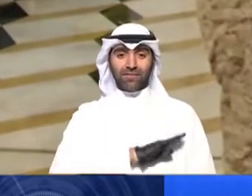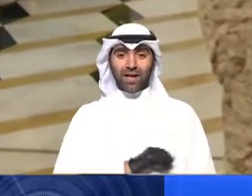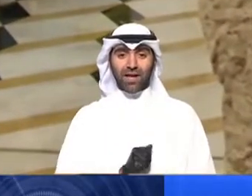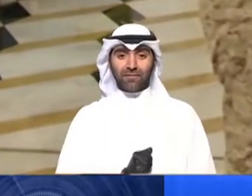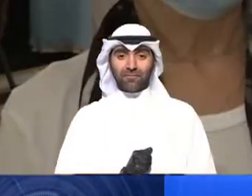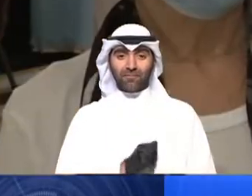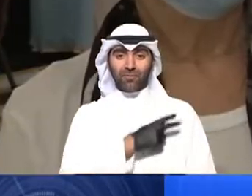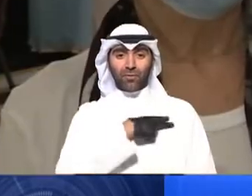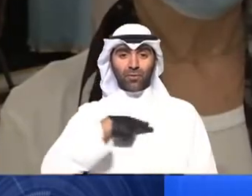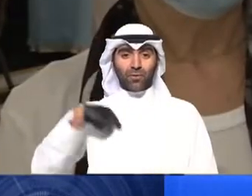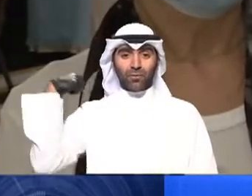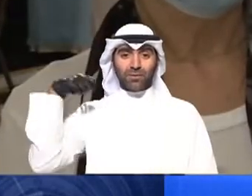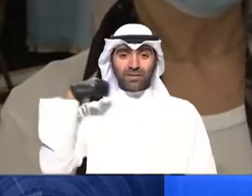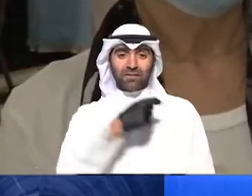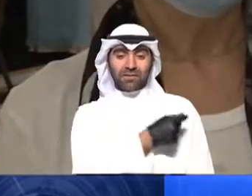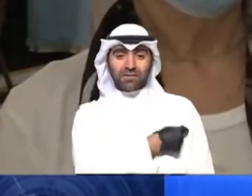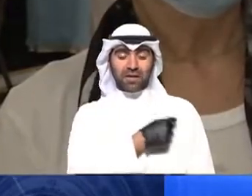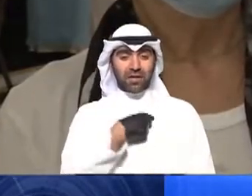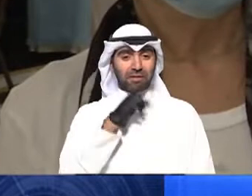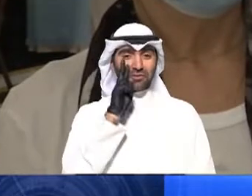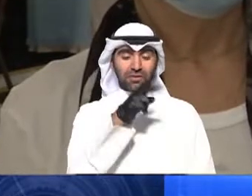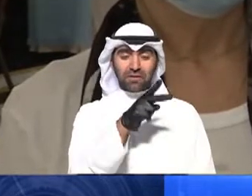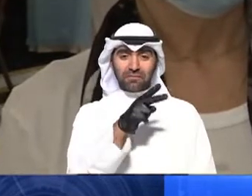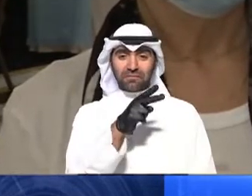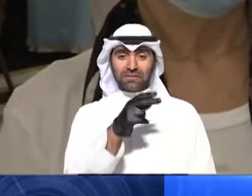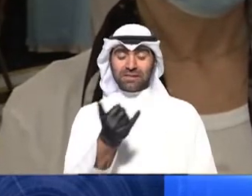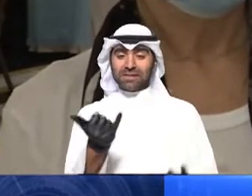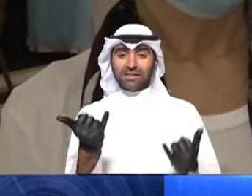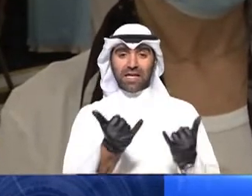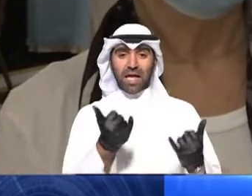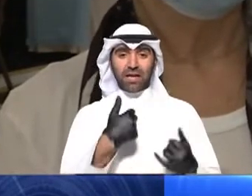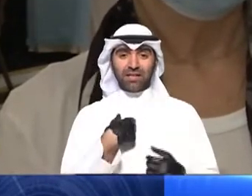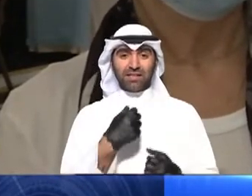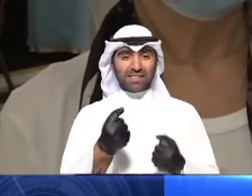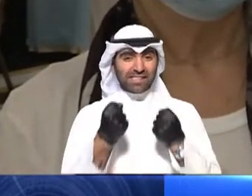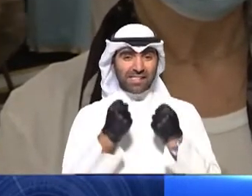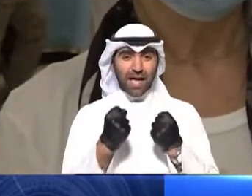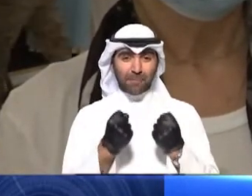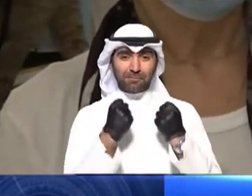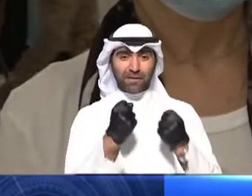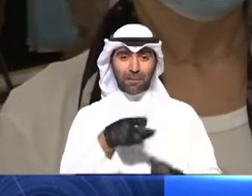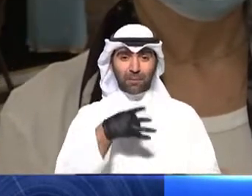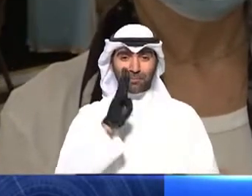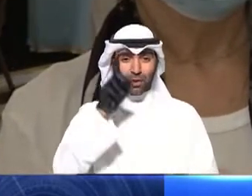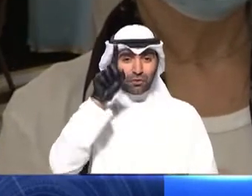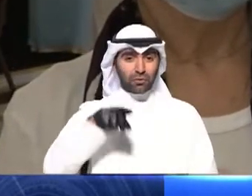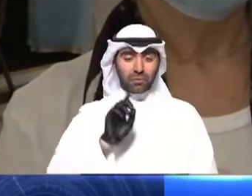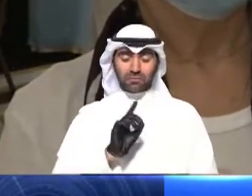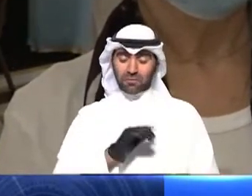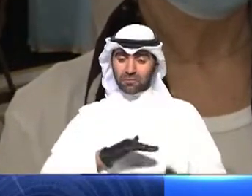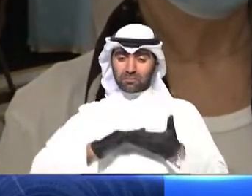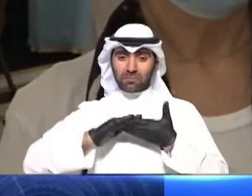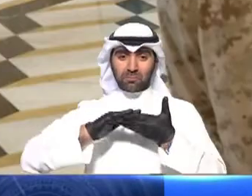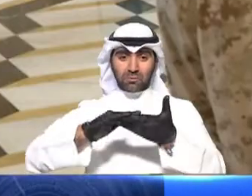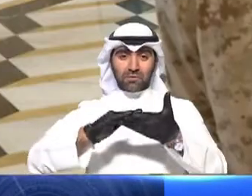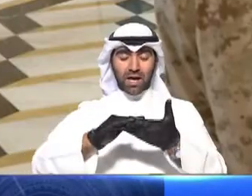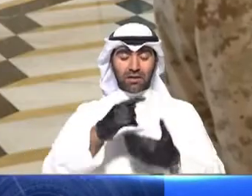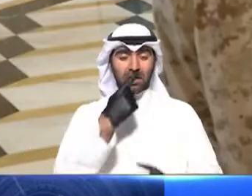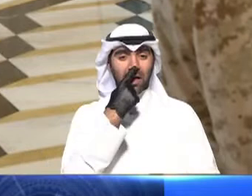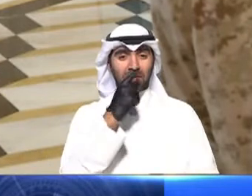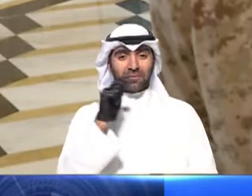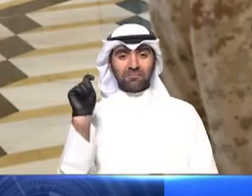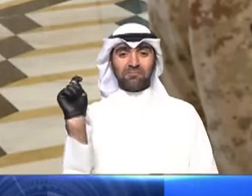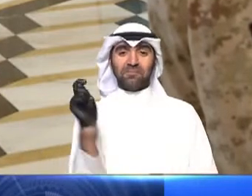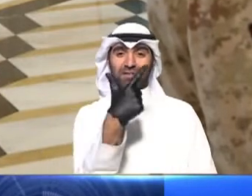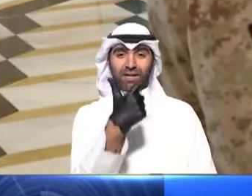وما حسينا في أي ضغوط، بالعكس كانت الخدمة ممتازة وتجاوبون ويانا أول بأول.